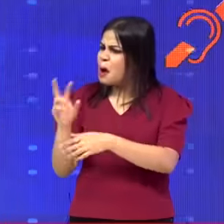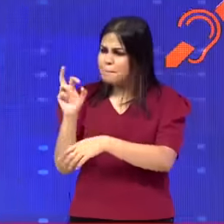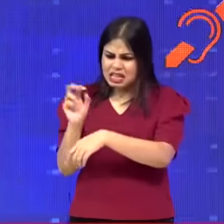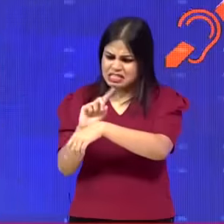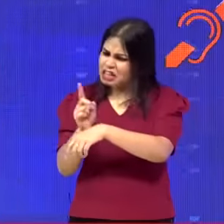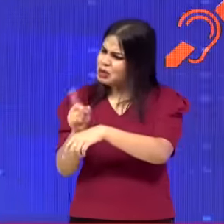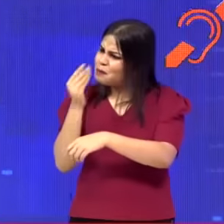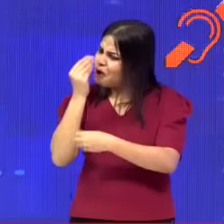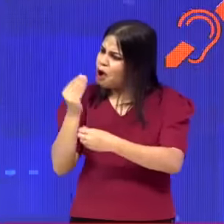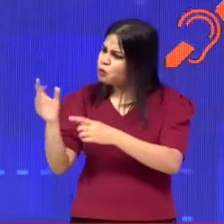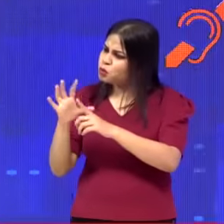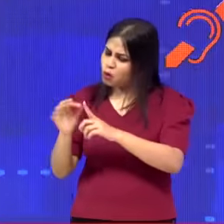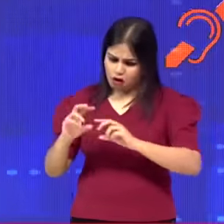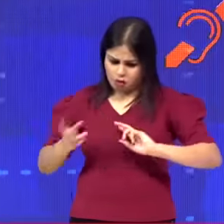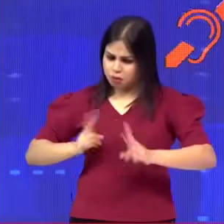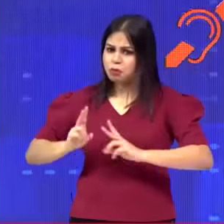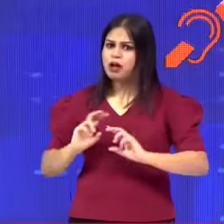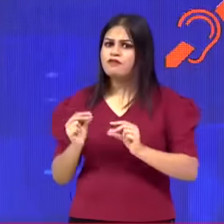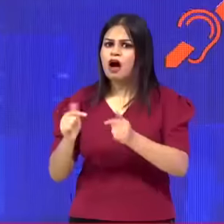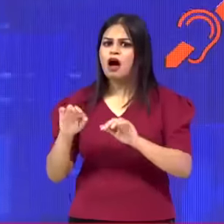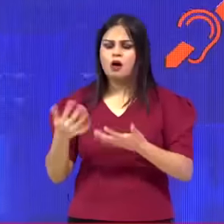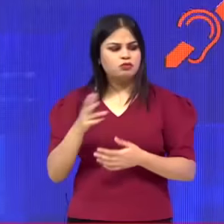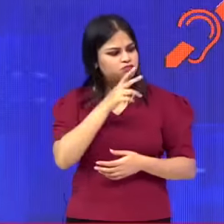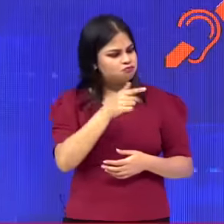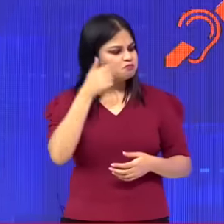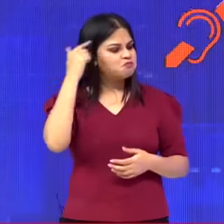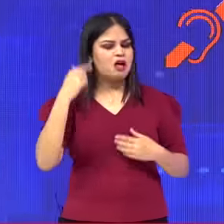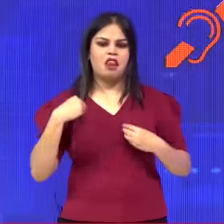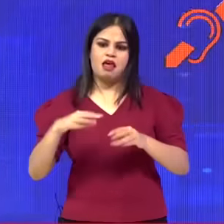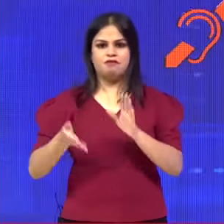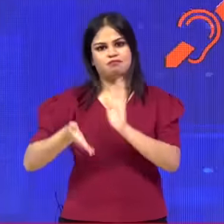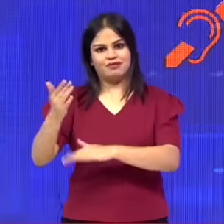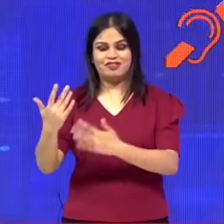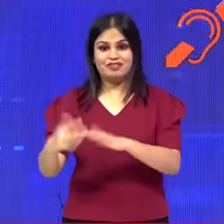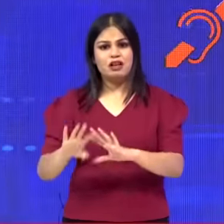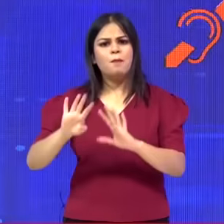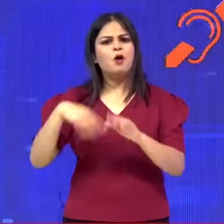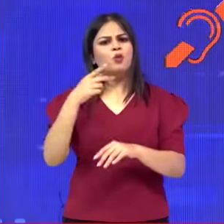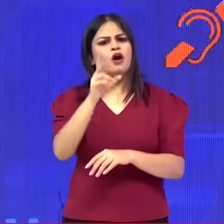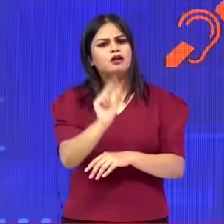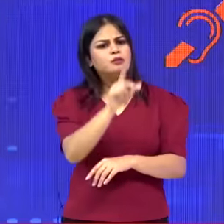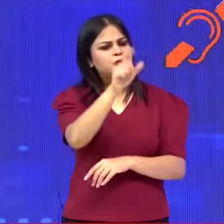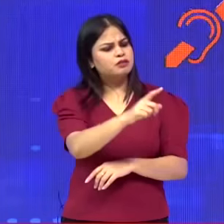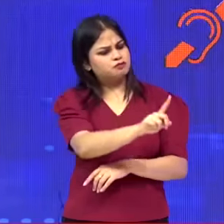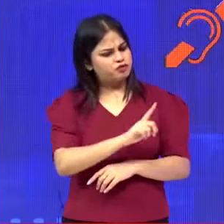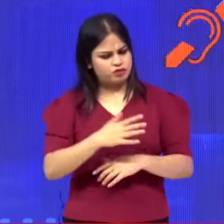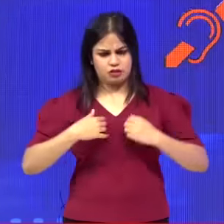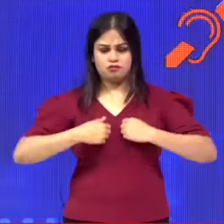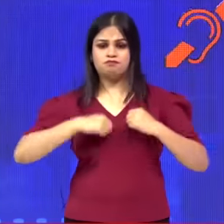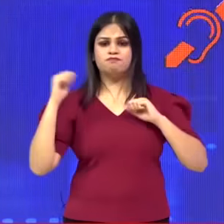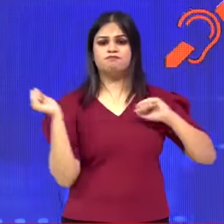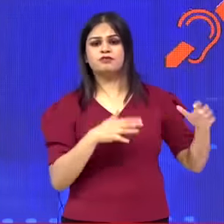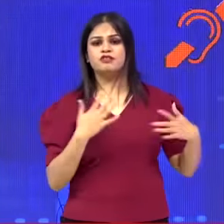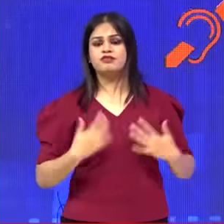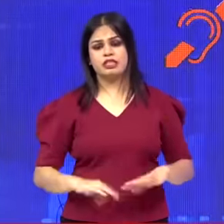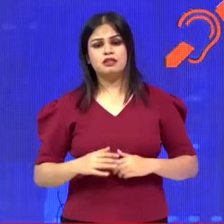है। आमिर चले गए, एक आया उनका तो उन्होंने अपना आए जैकेट उतारे शेरवानी